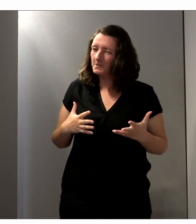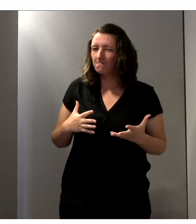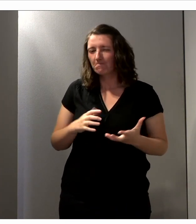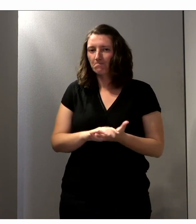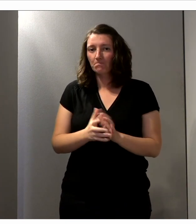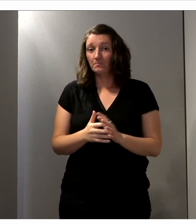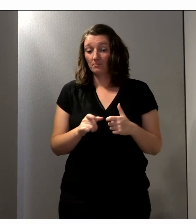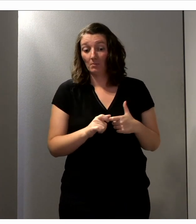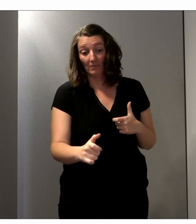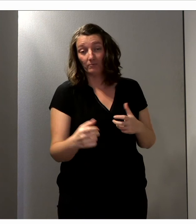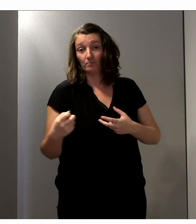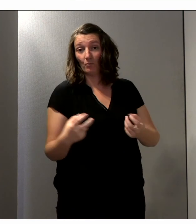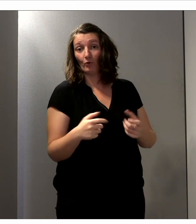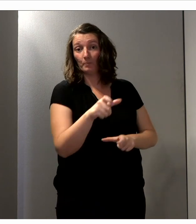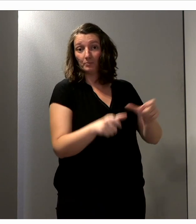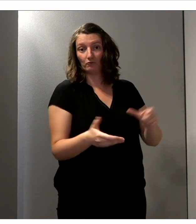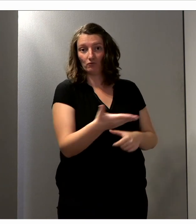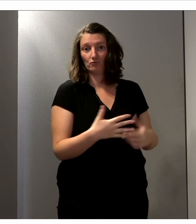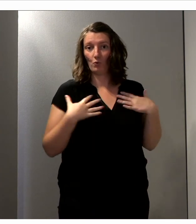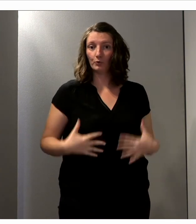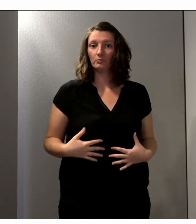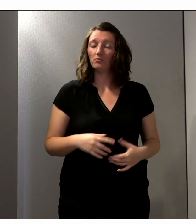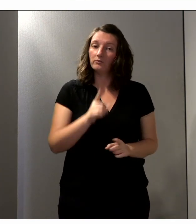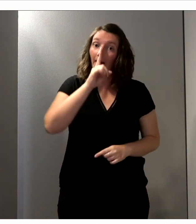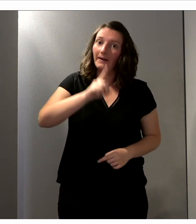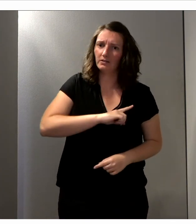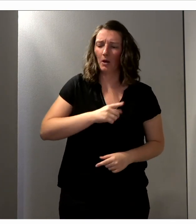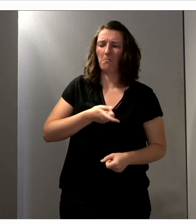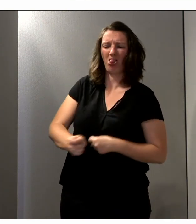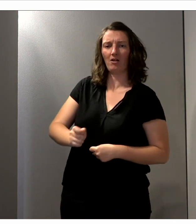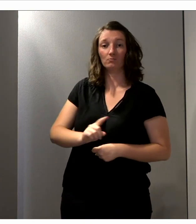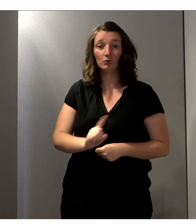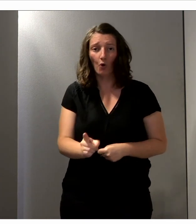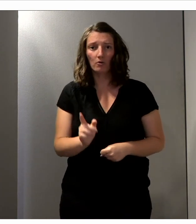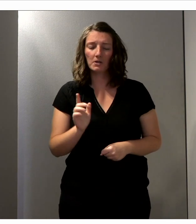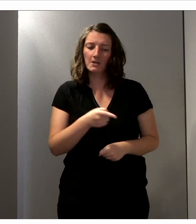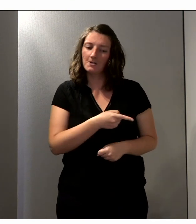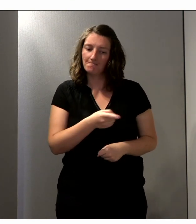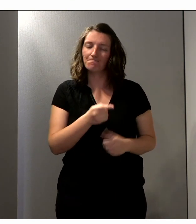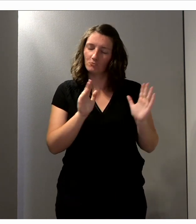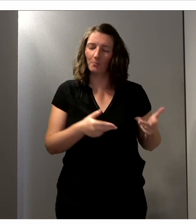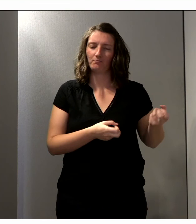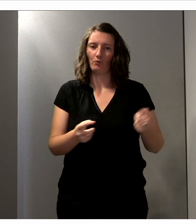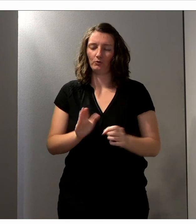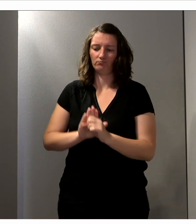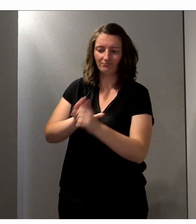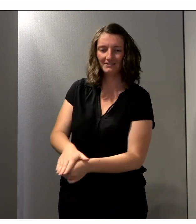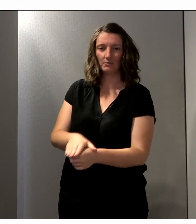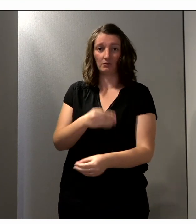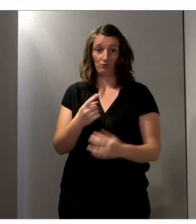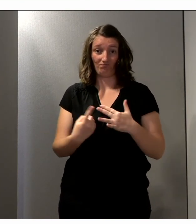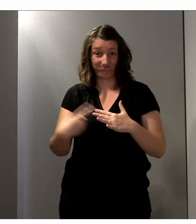cela, finalement sans être délibérément hostiles, finalement discriminent, voire dans certaines situations